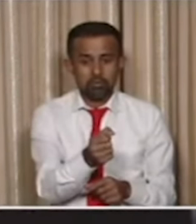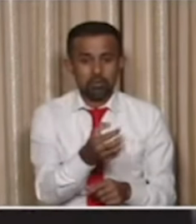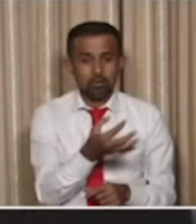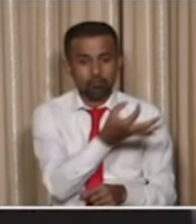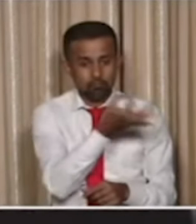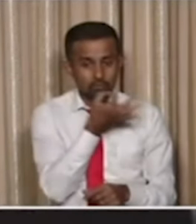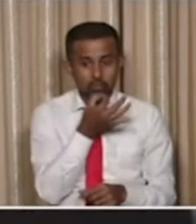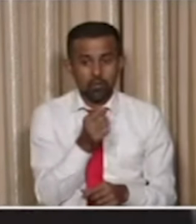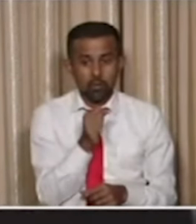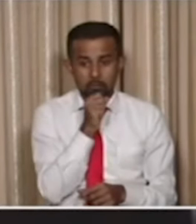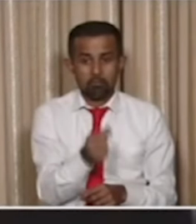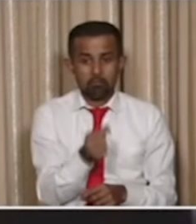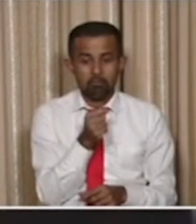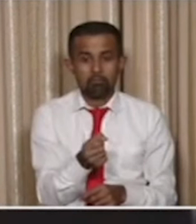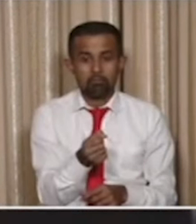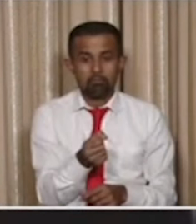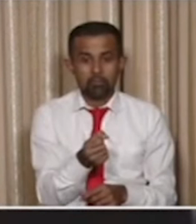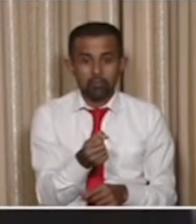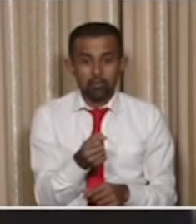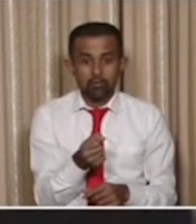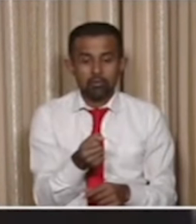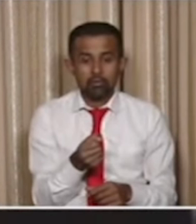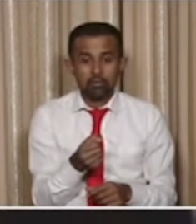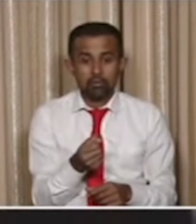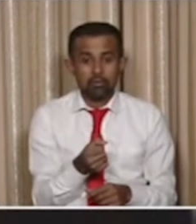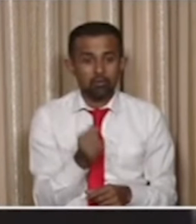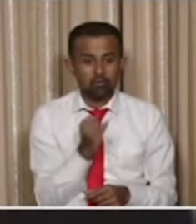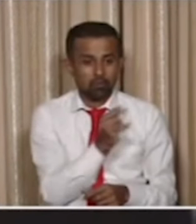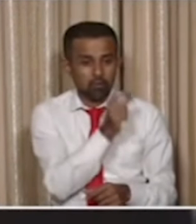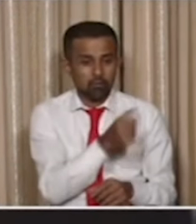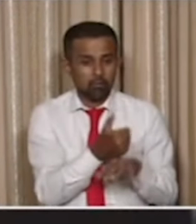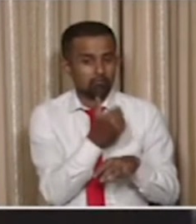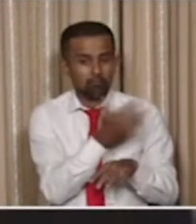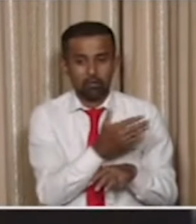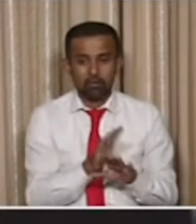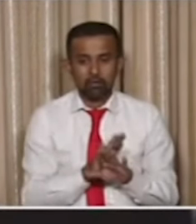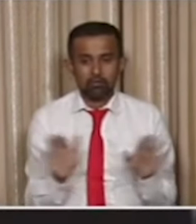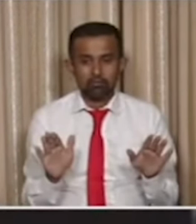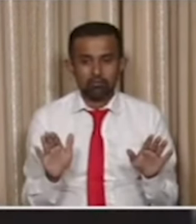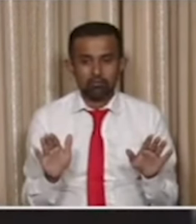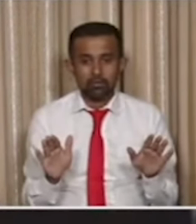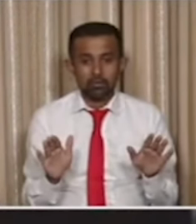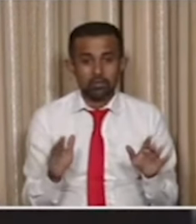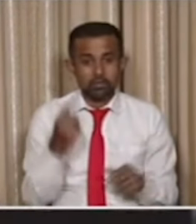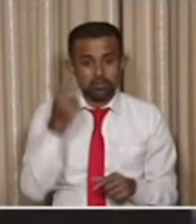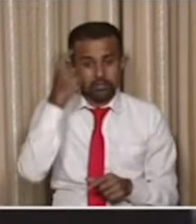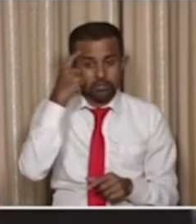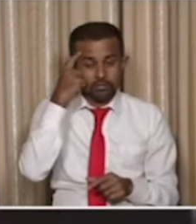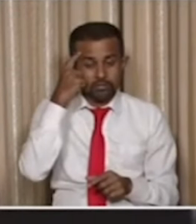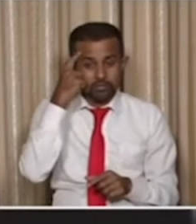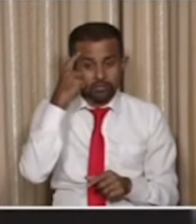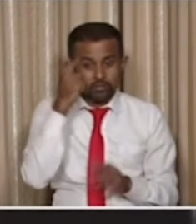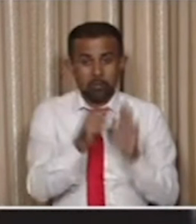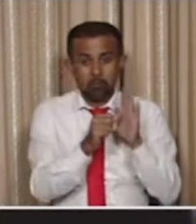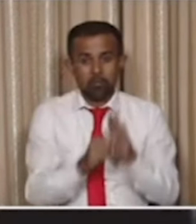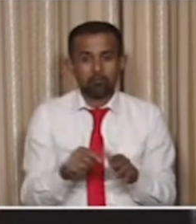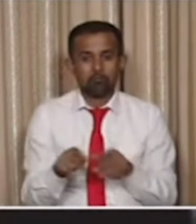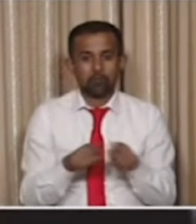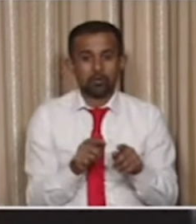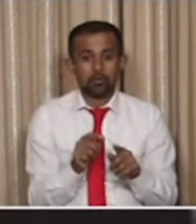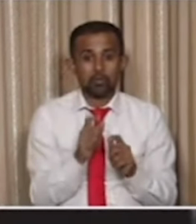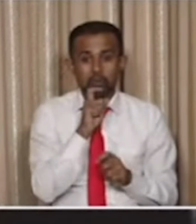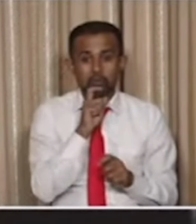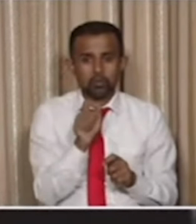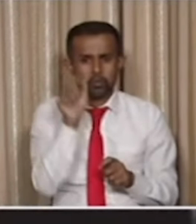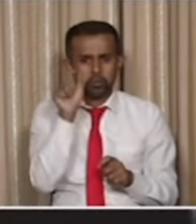පැමිණිලිකරුවන් මාධ්‍ය හමු පවත්වන්නේ හුදෙක් චුදිතයට අපහාස කිරීමට නෙවෙයි. මානසික මේවුමක් සඳහා